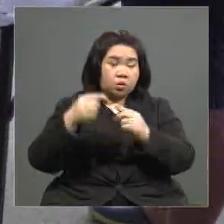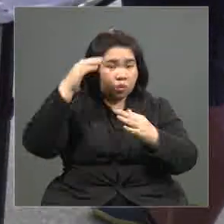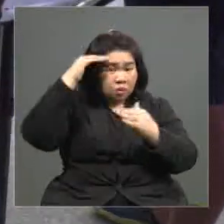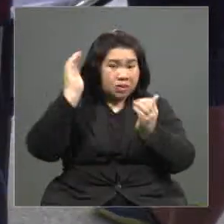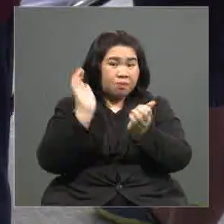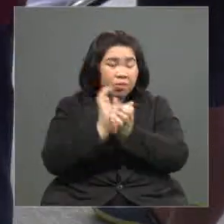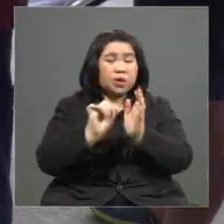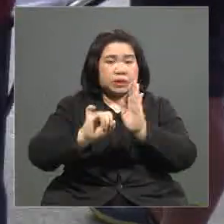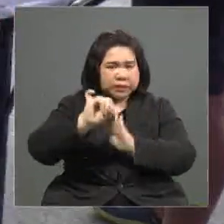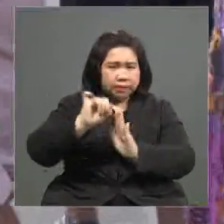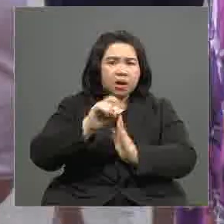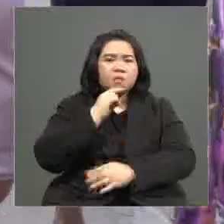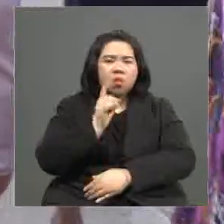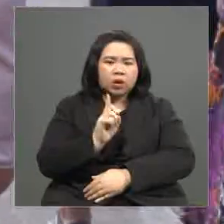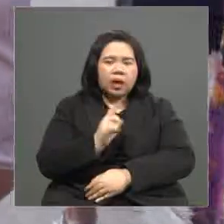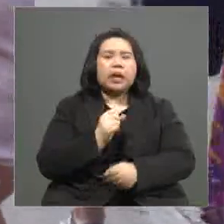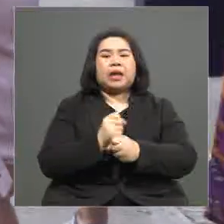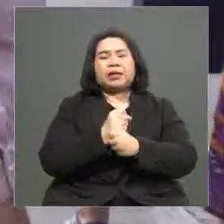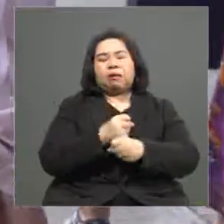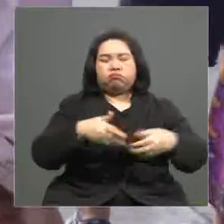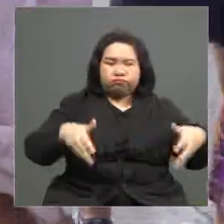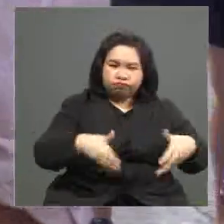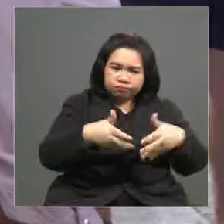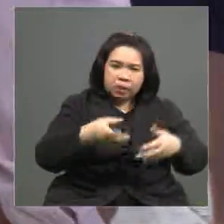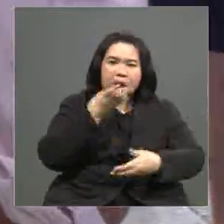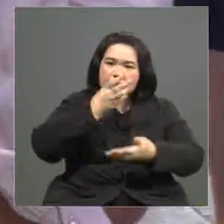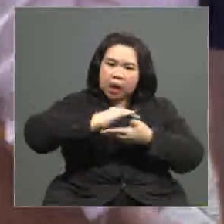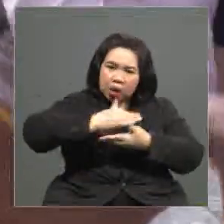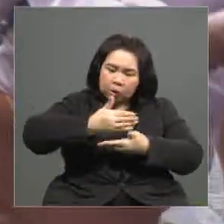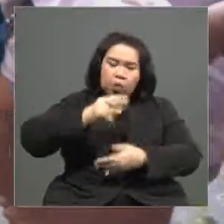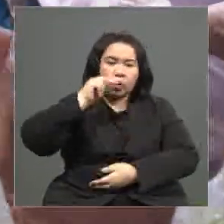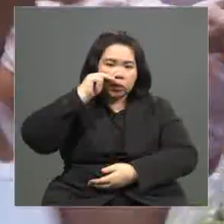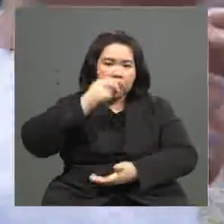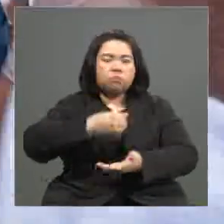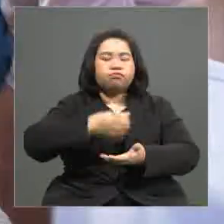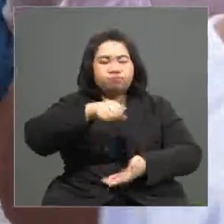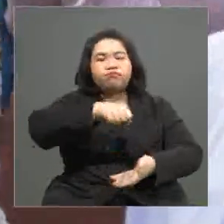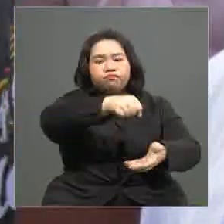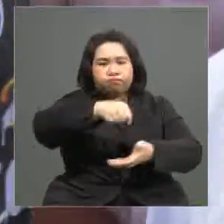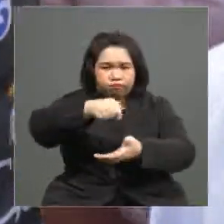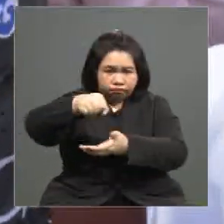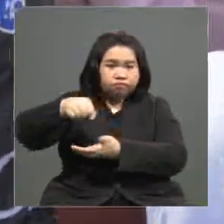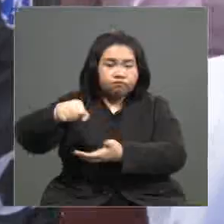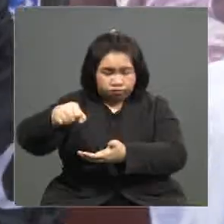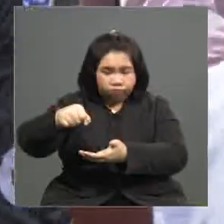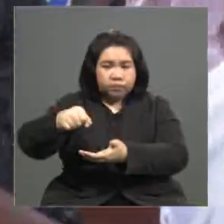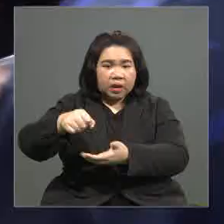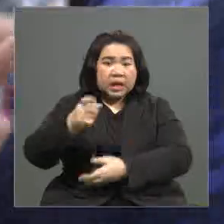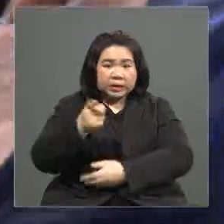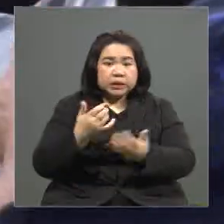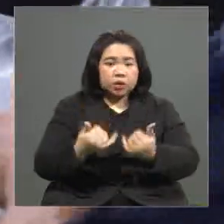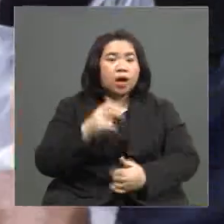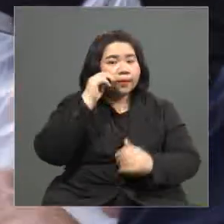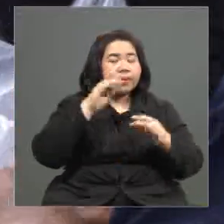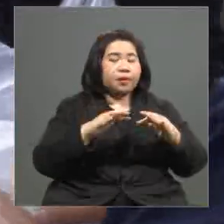ภาค5ได้เปิดครัวสนามทำอาหารกล่องและนำน้ำดื่มแจกจ่ายให้กับประชาชนที่ได้รับผลกระทบหลังระดับน้ำได้ลดล